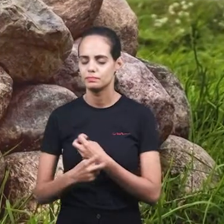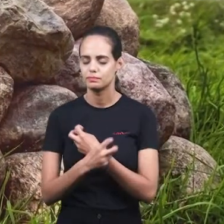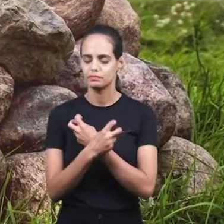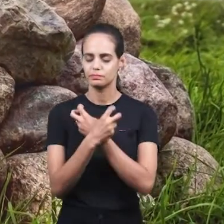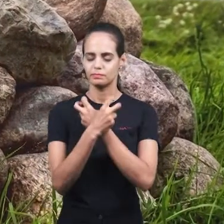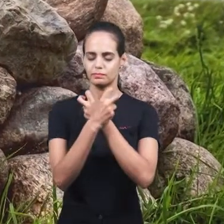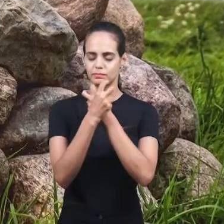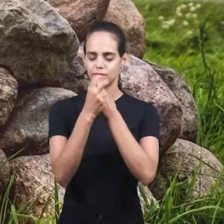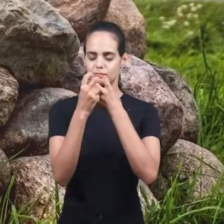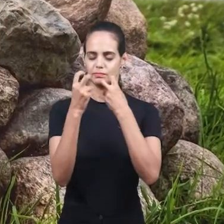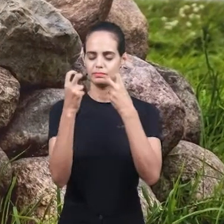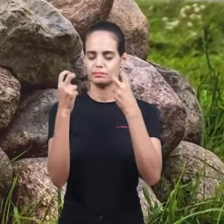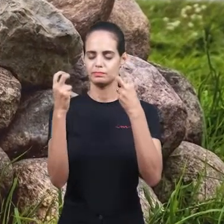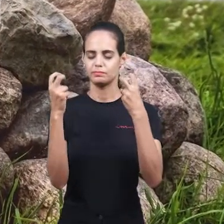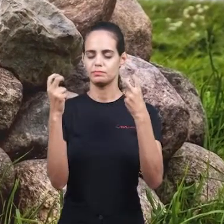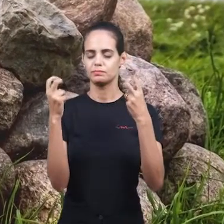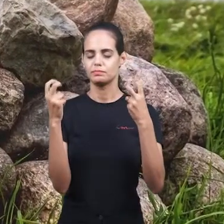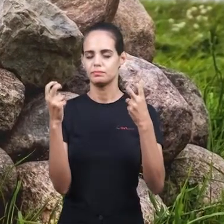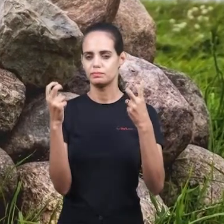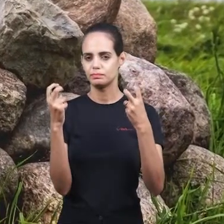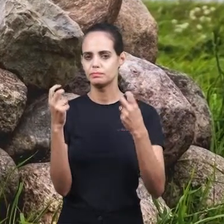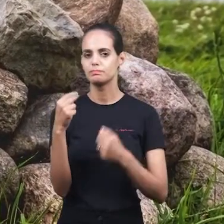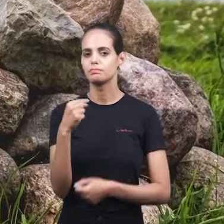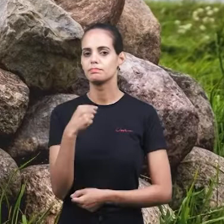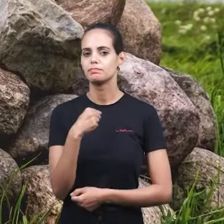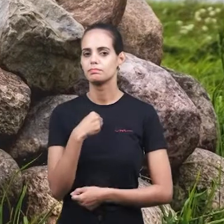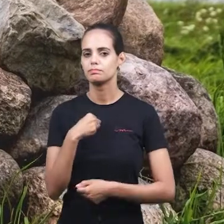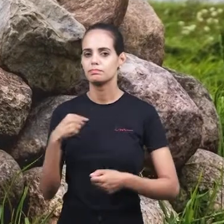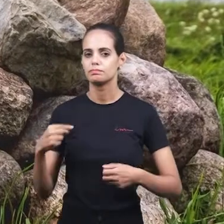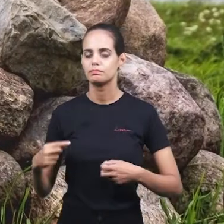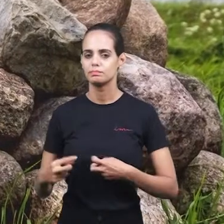Призову силу, что в крови Христа.